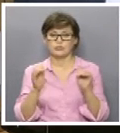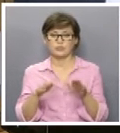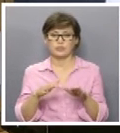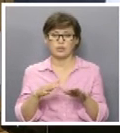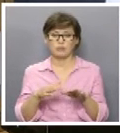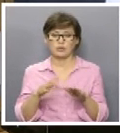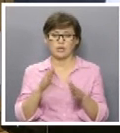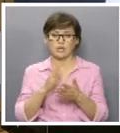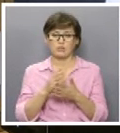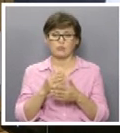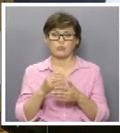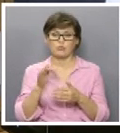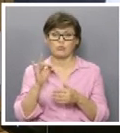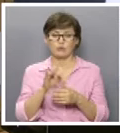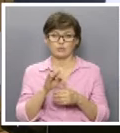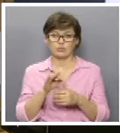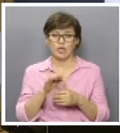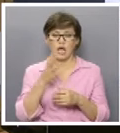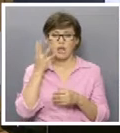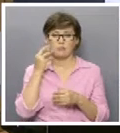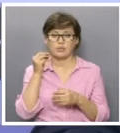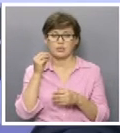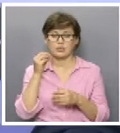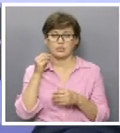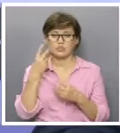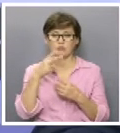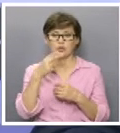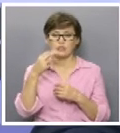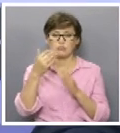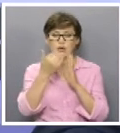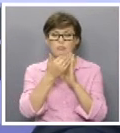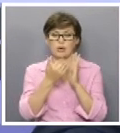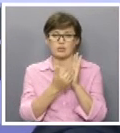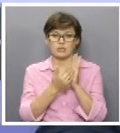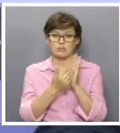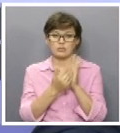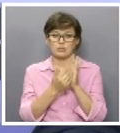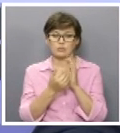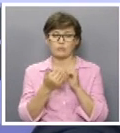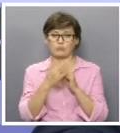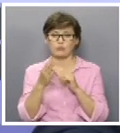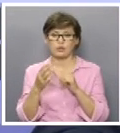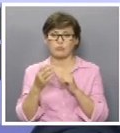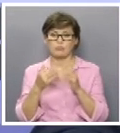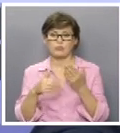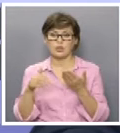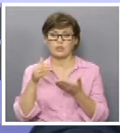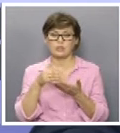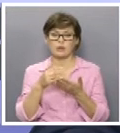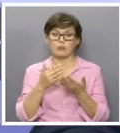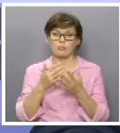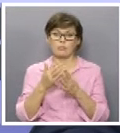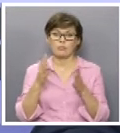келеді. Оның үстіне мынау Алматы 2020 даму бағдарламасында бұл да приоритетті басым бағыттардың